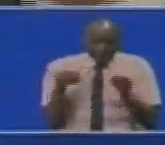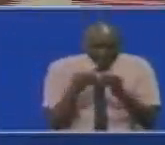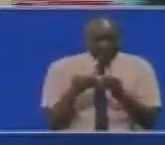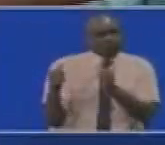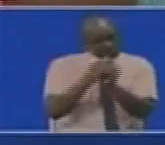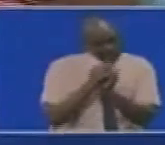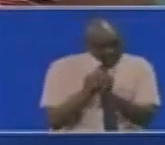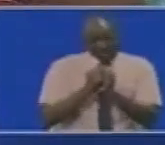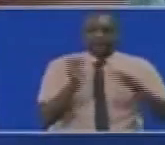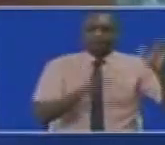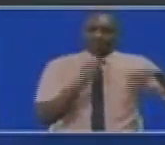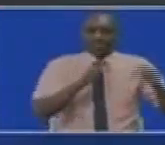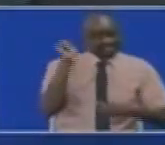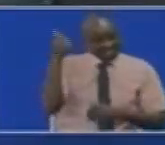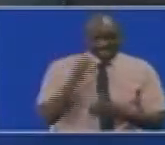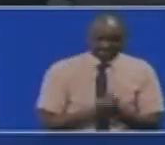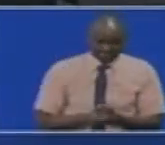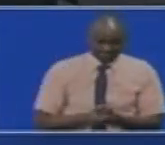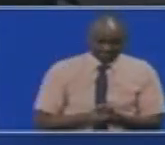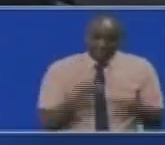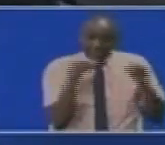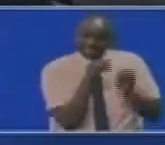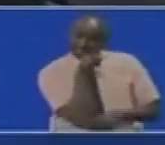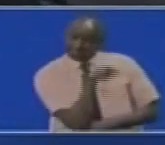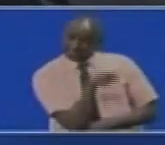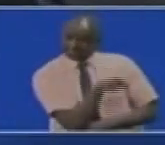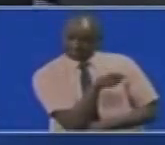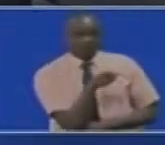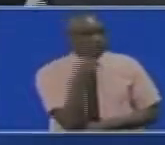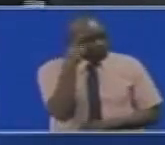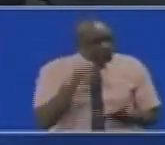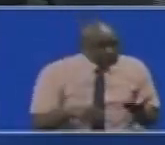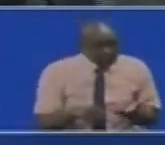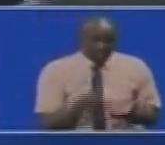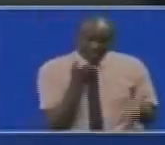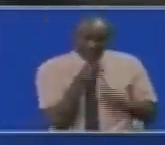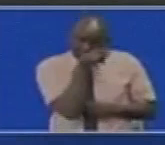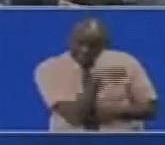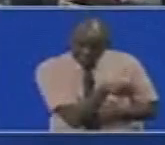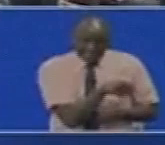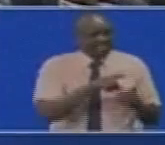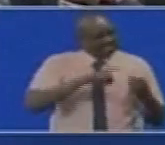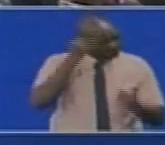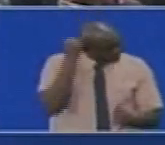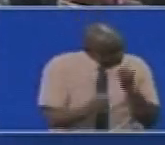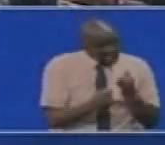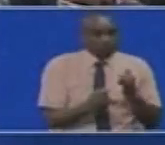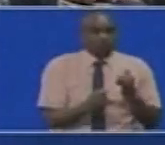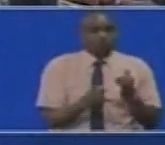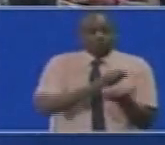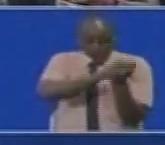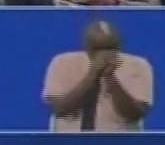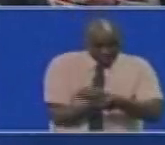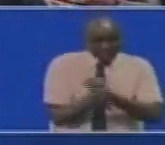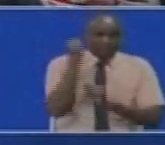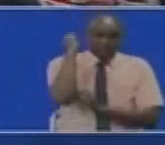pamoja katika ukumbi wa Bomas of Kenya. Kongamano ambalo huenda ndo likawa kadi tamati itakayogeuza sura